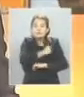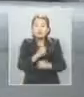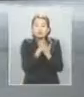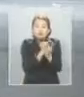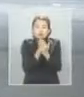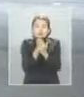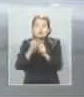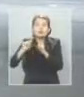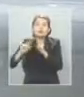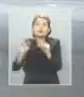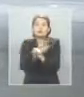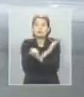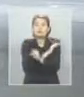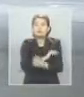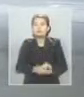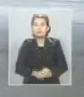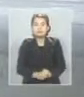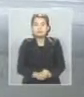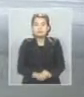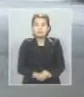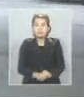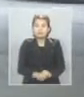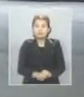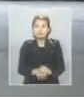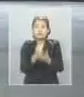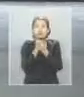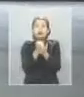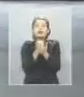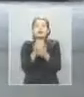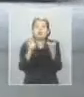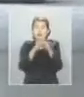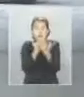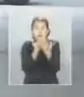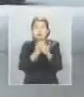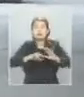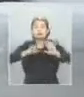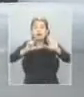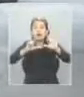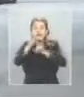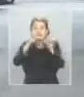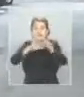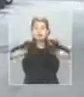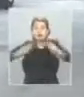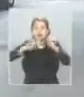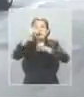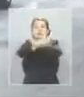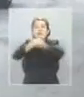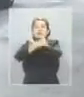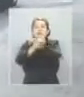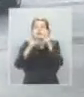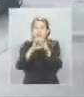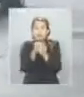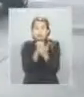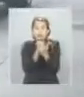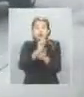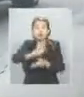านค่ะไม่เพียงการช่วยเหลือเบื้องต้นด้วยเงินงบประมาณ5ล้านบาทที่สั่งการผ่านกระทรวงการต่างประเทศเพื่อช่วยเหลือทาง